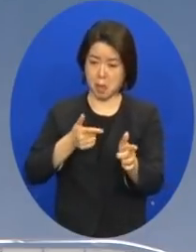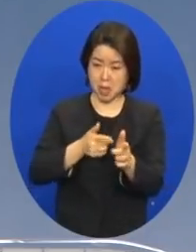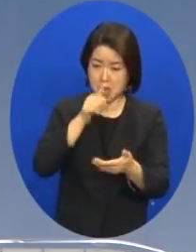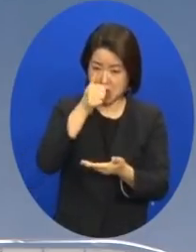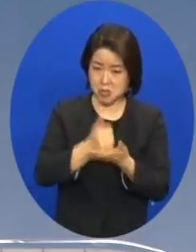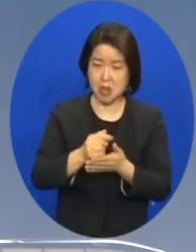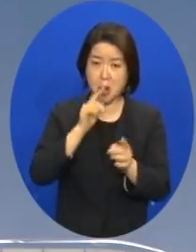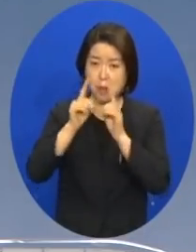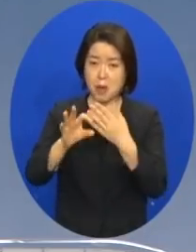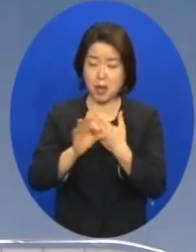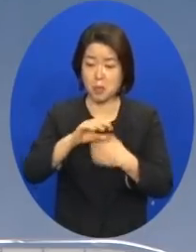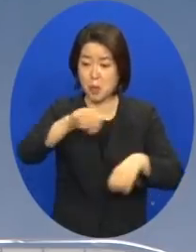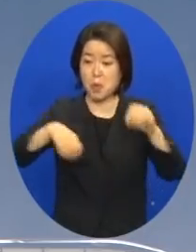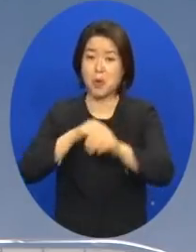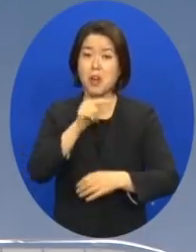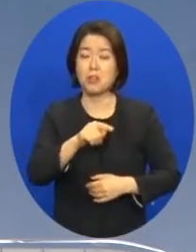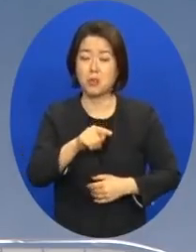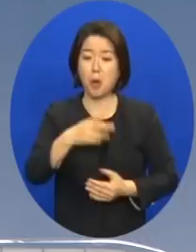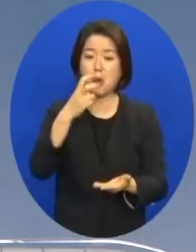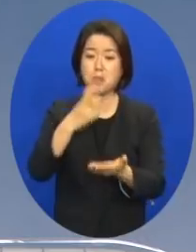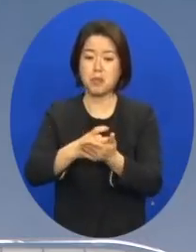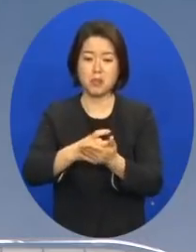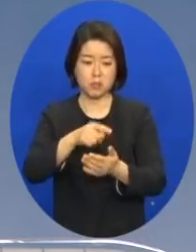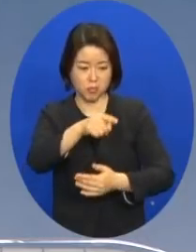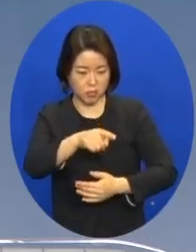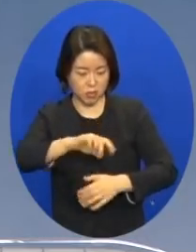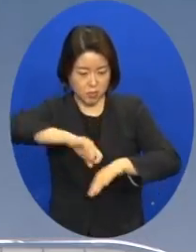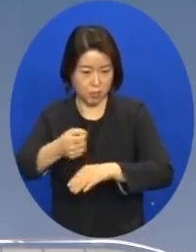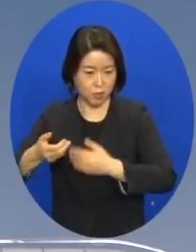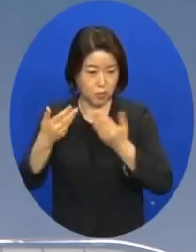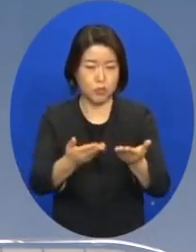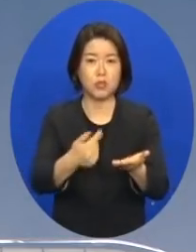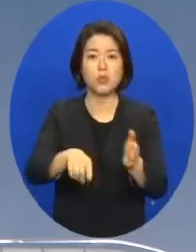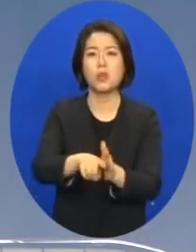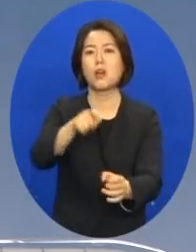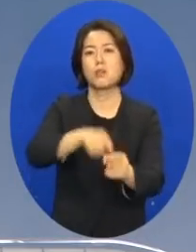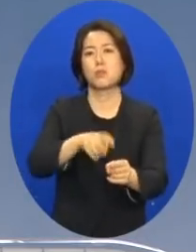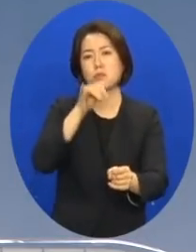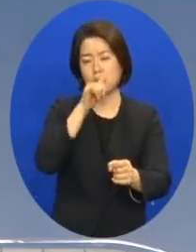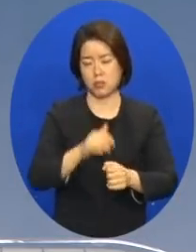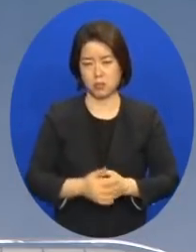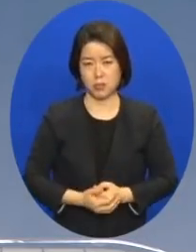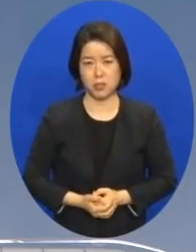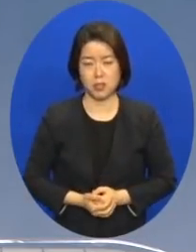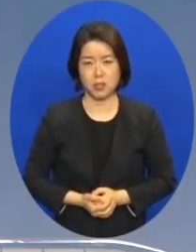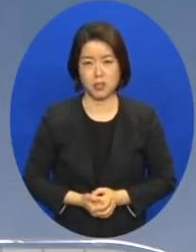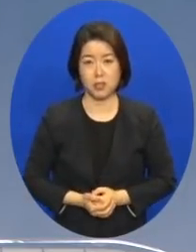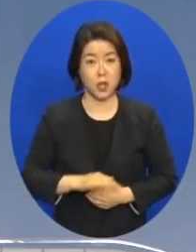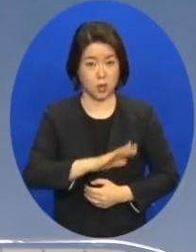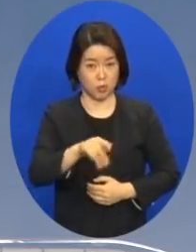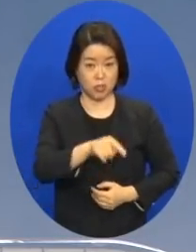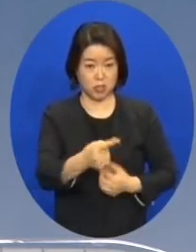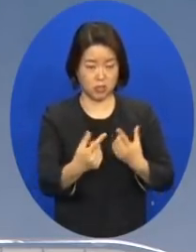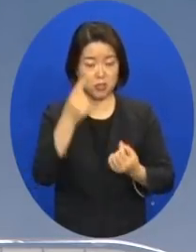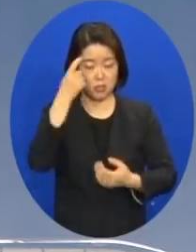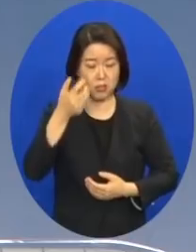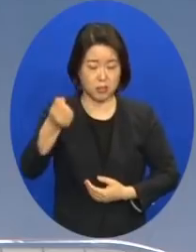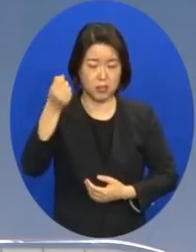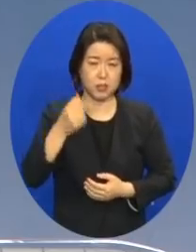말하면 오히려 그것을 법으로 걸게 만들려고 하는 그런 의도가 있다고 우리는